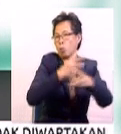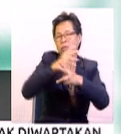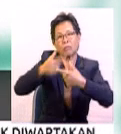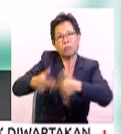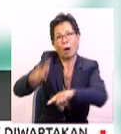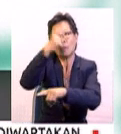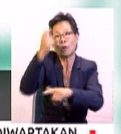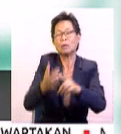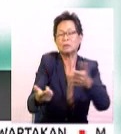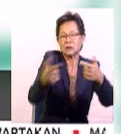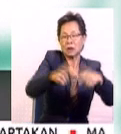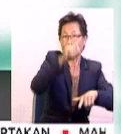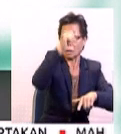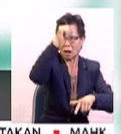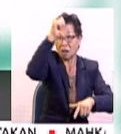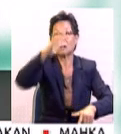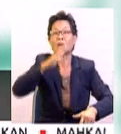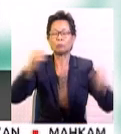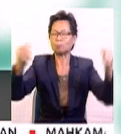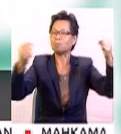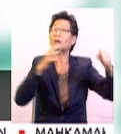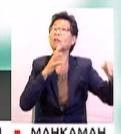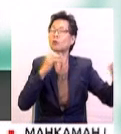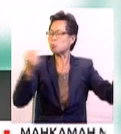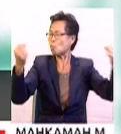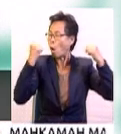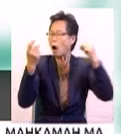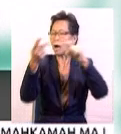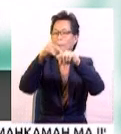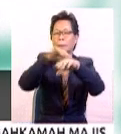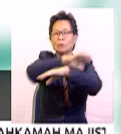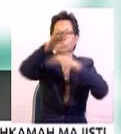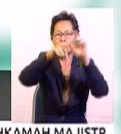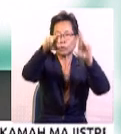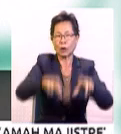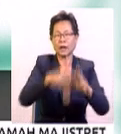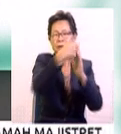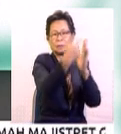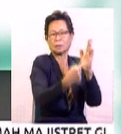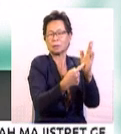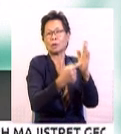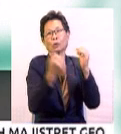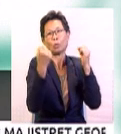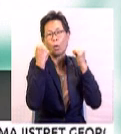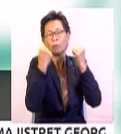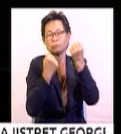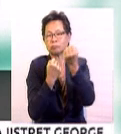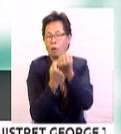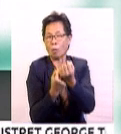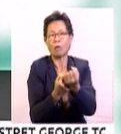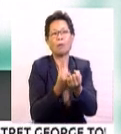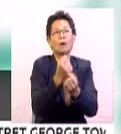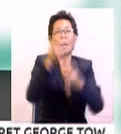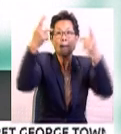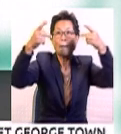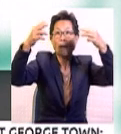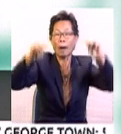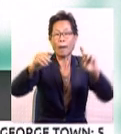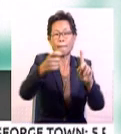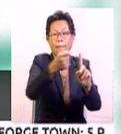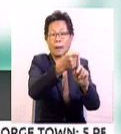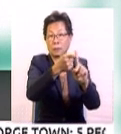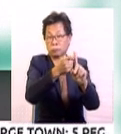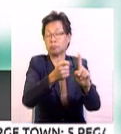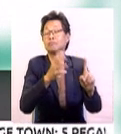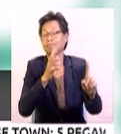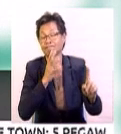Atas kejadian itu, India menyatakan solidaritinya kepada semua rakyat Sri Lanka. Imran Khan selaku Perdana Menteri Pakistan